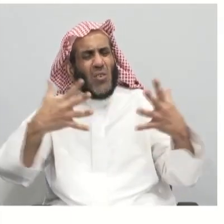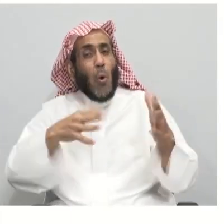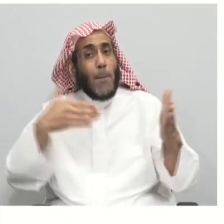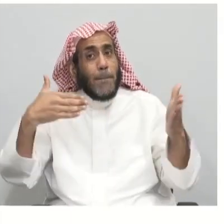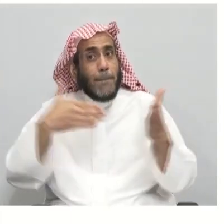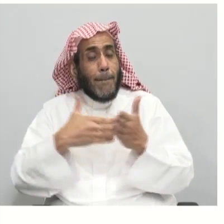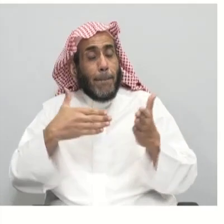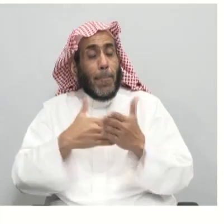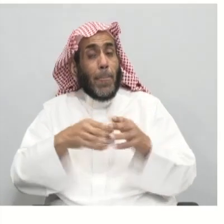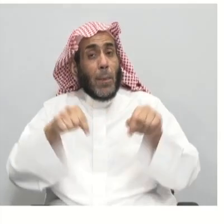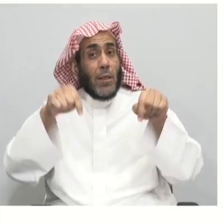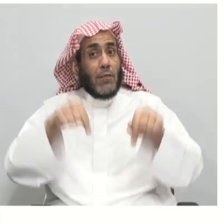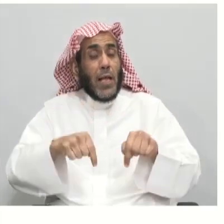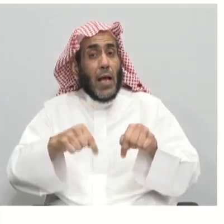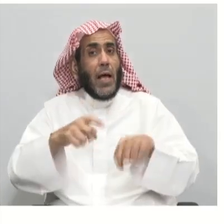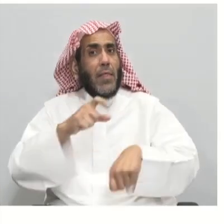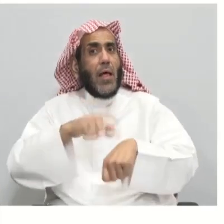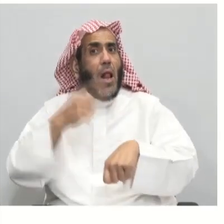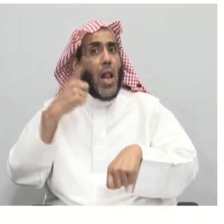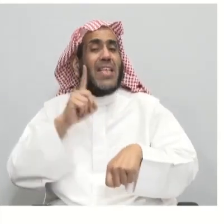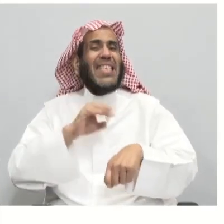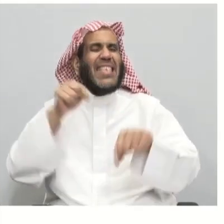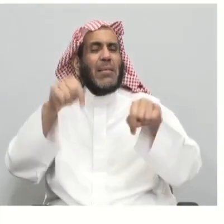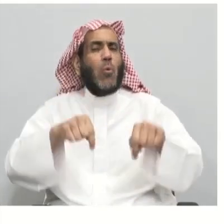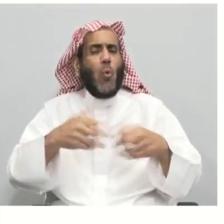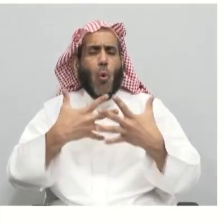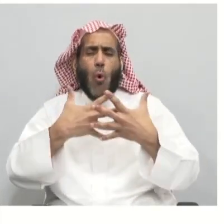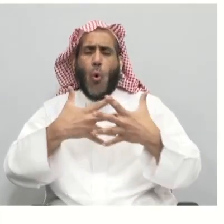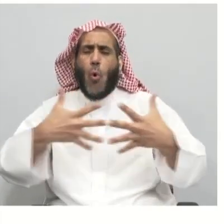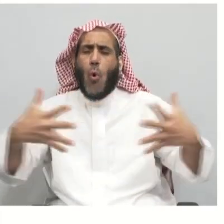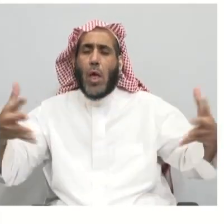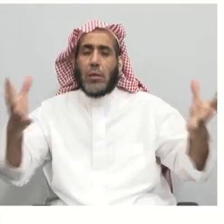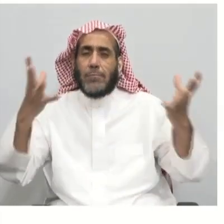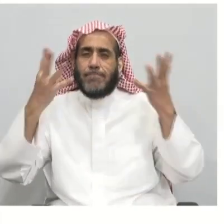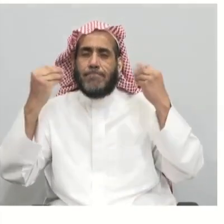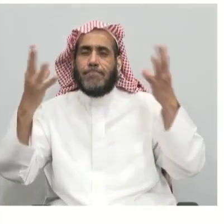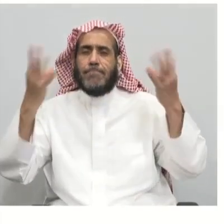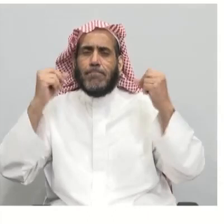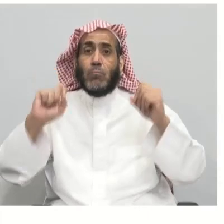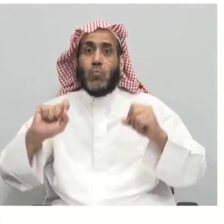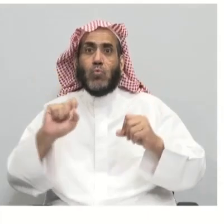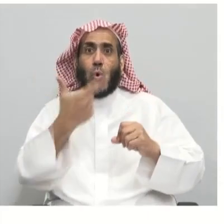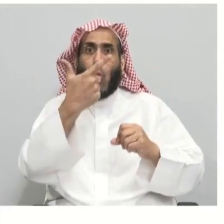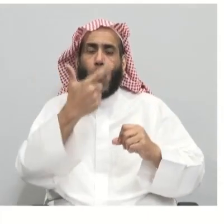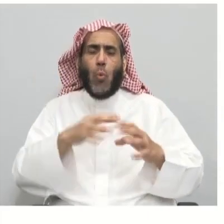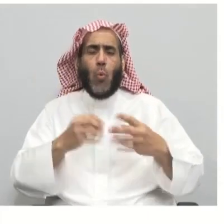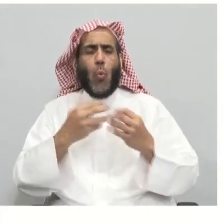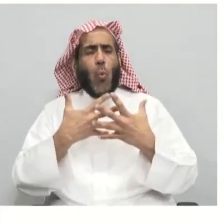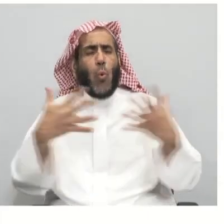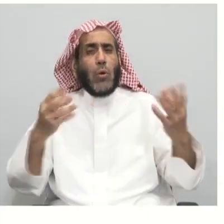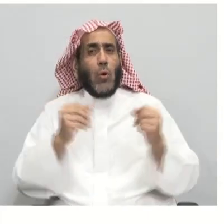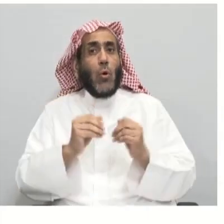في هذا العصر من كثره المعلومات وتسارع او كثره المعلومات